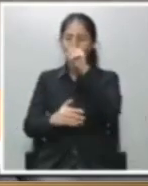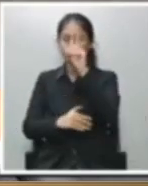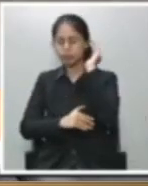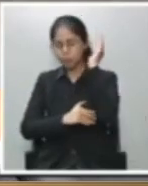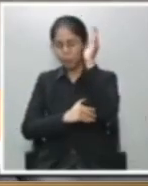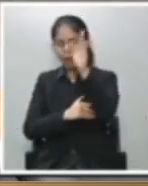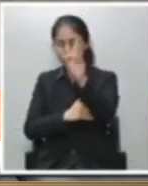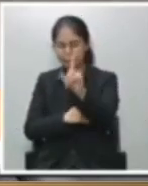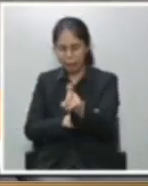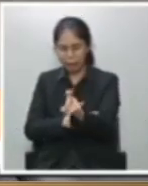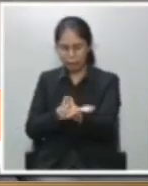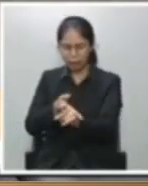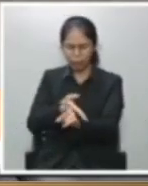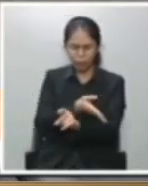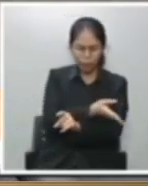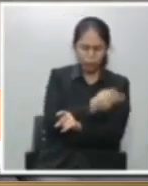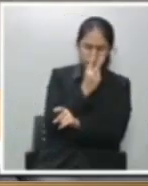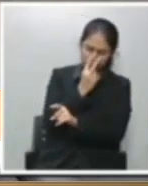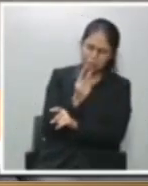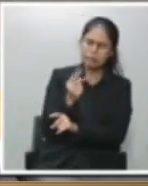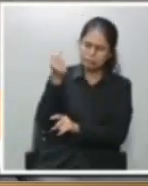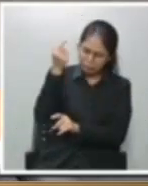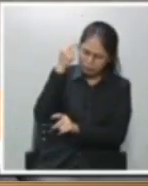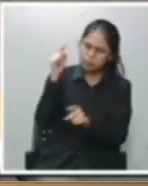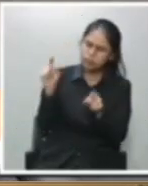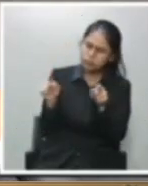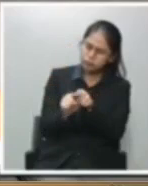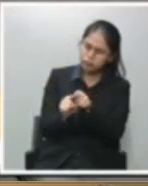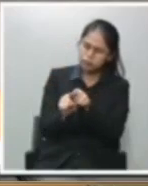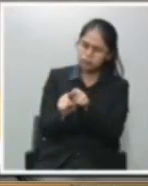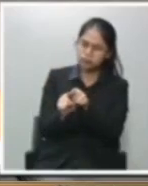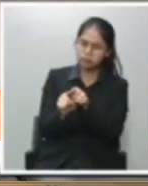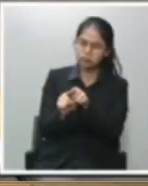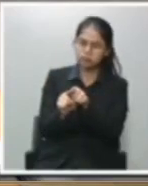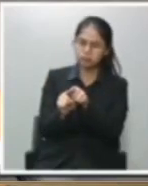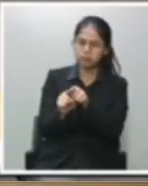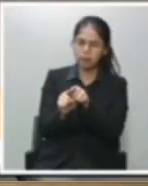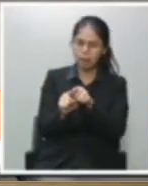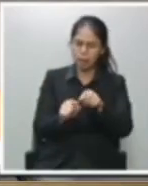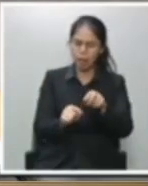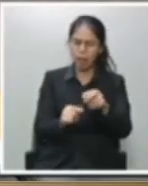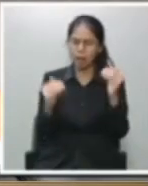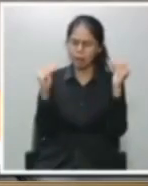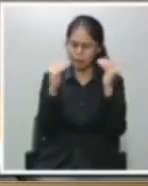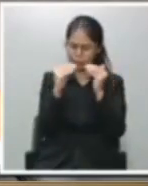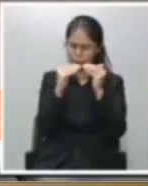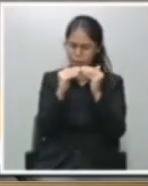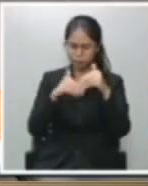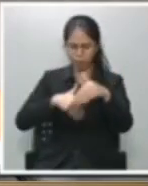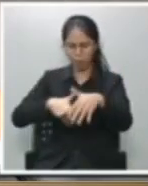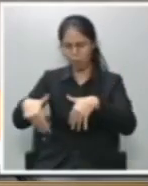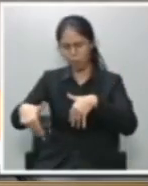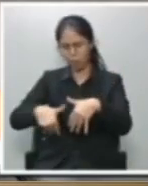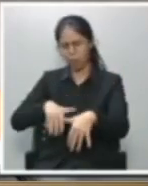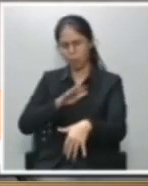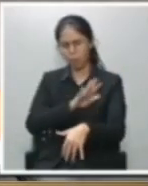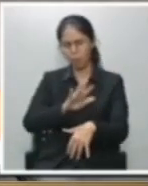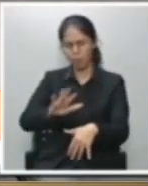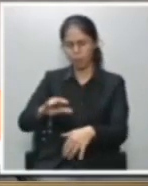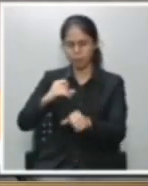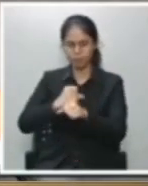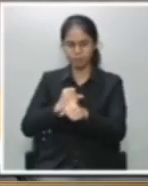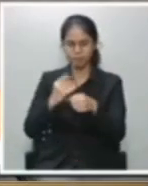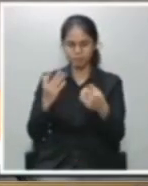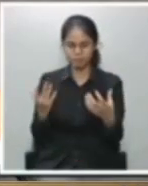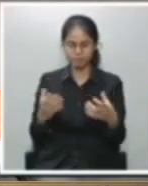แย้งกันเรื่องว่าเราเห็นด้วยกับการรักษาสิทธิของพลเมืองอย่างไรคนส